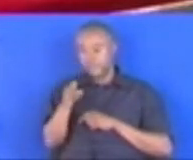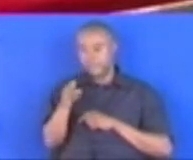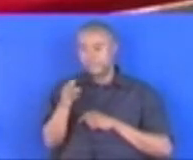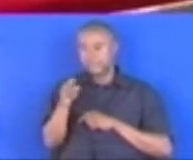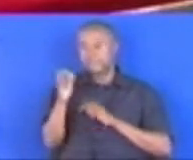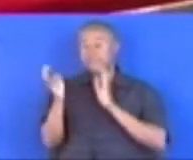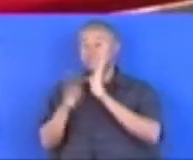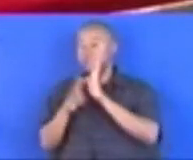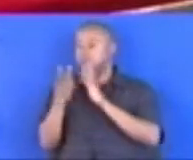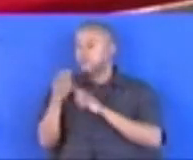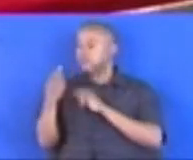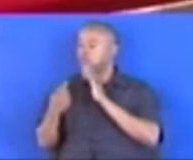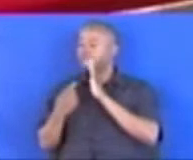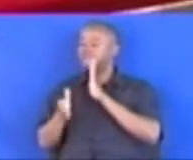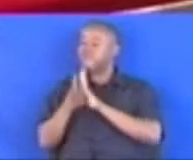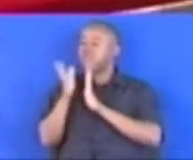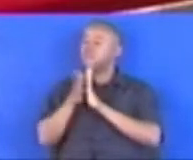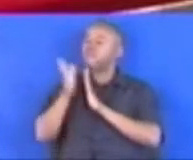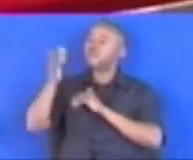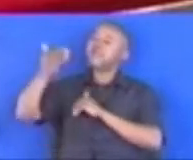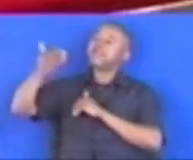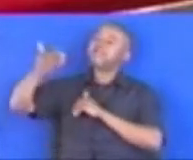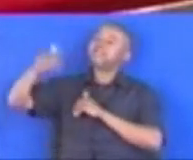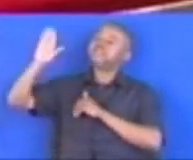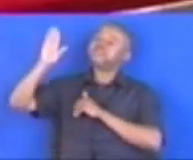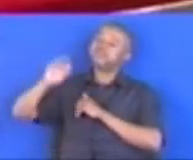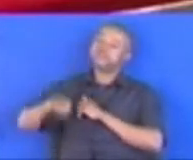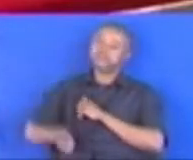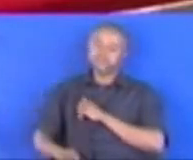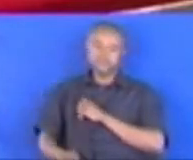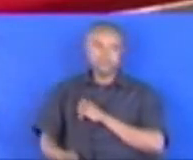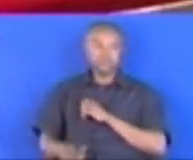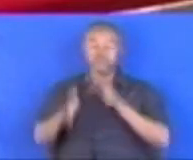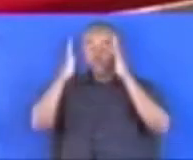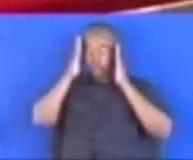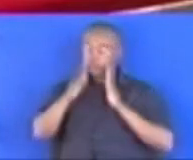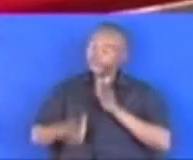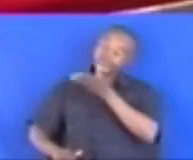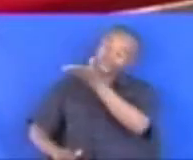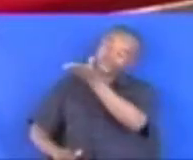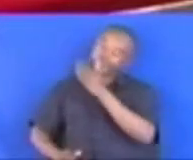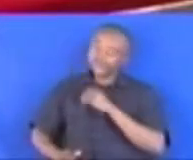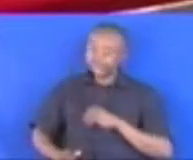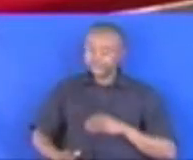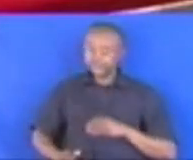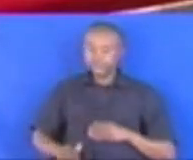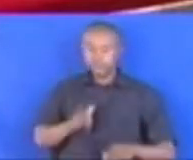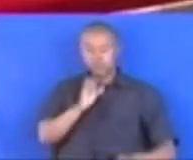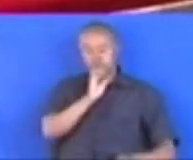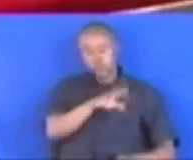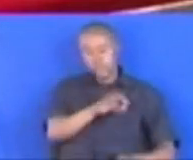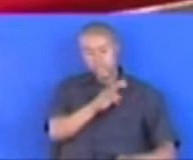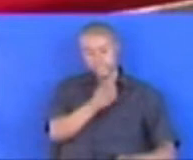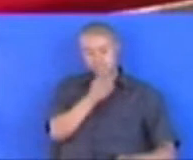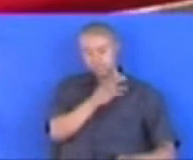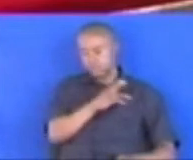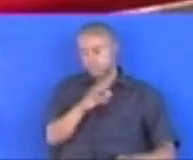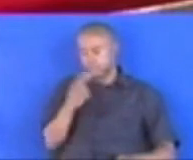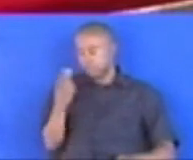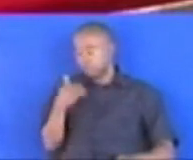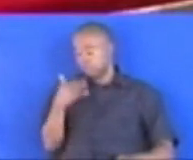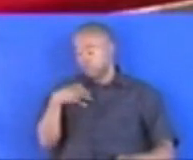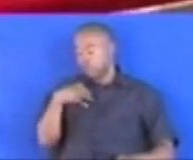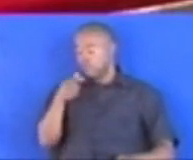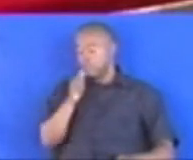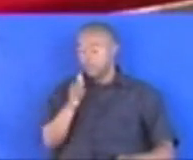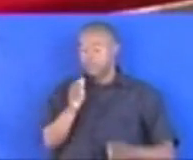125,130,236,000 ni fedha za kutoka vyanzo vya nje. Mheshimiwa Naibu Speaker, kwa mwaka 2021-22 wizara